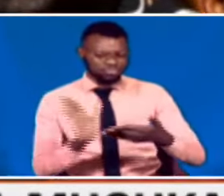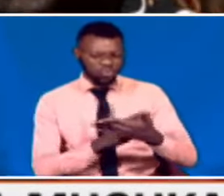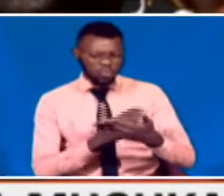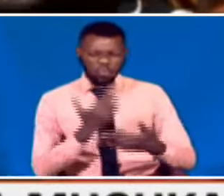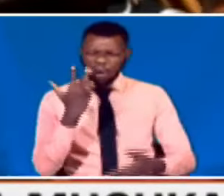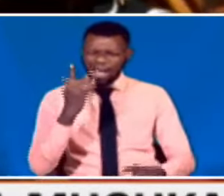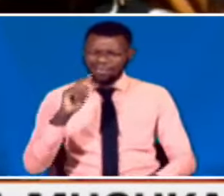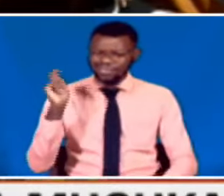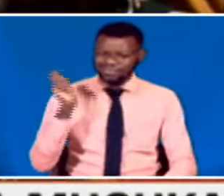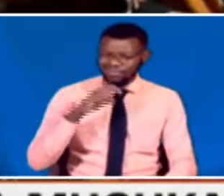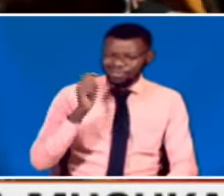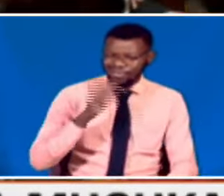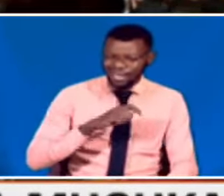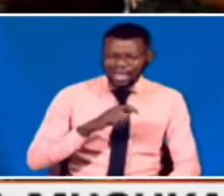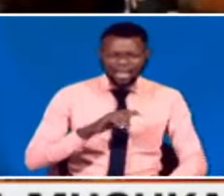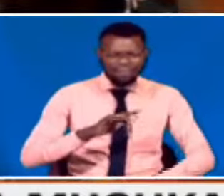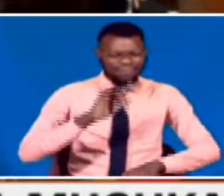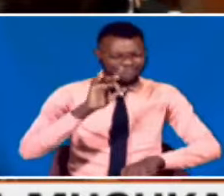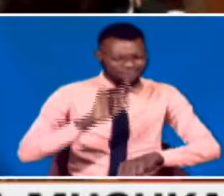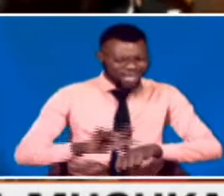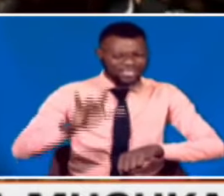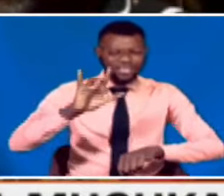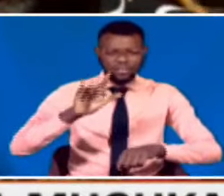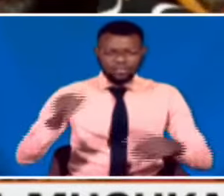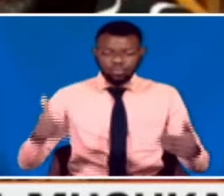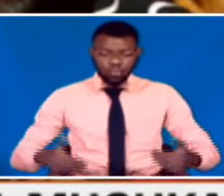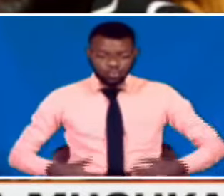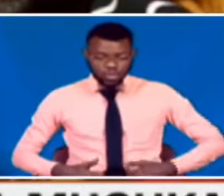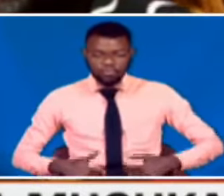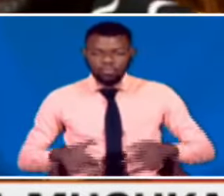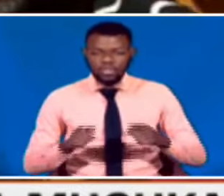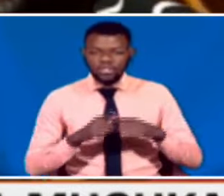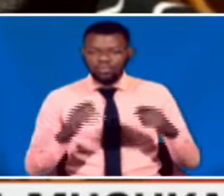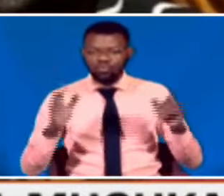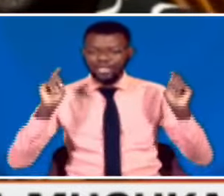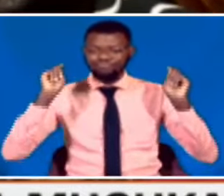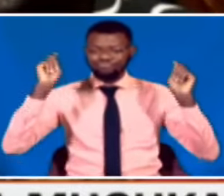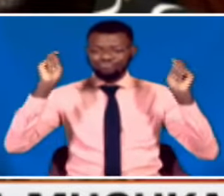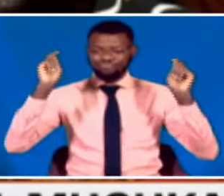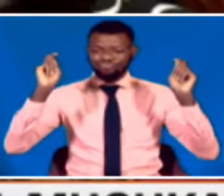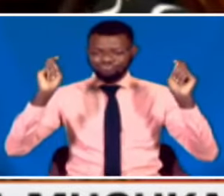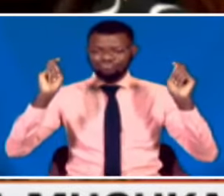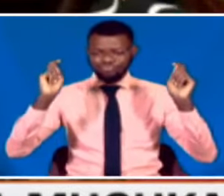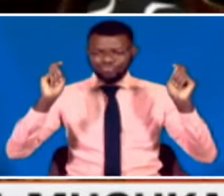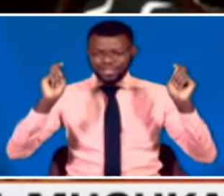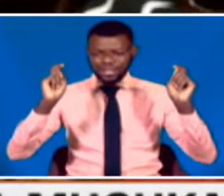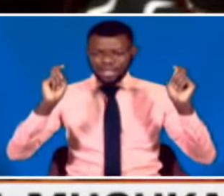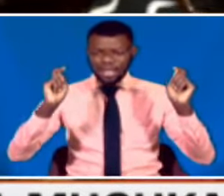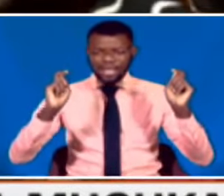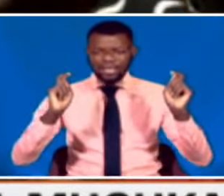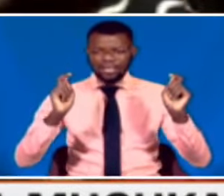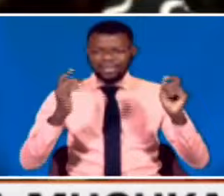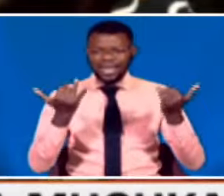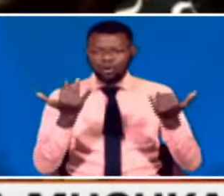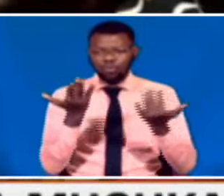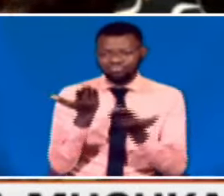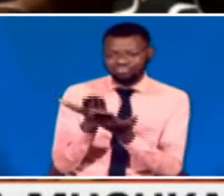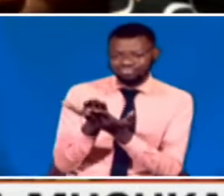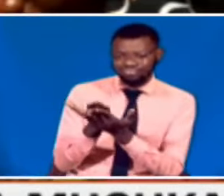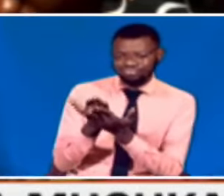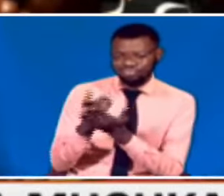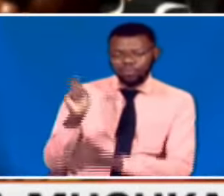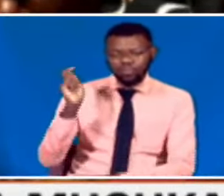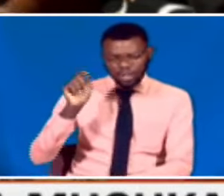mmea umeathiri sana vijana wetu. Leo tuko hapa kwa ajili ya jambo hili. Tungeomba rais atusikize kilio chetu